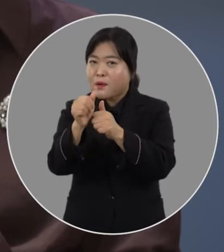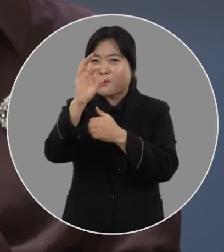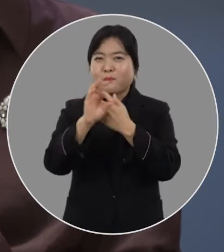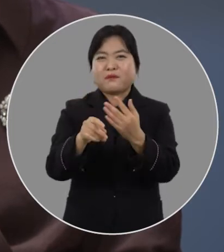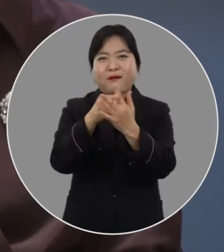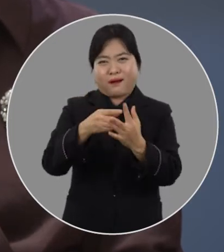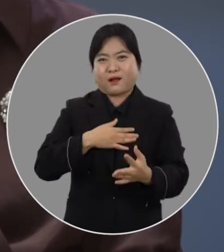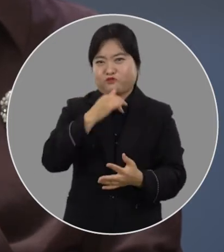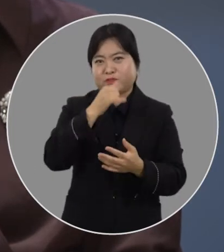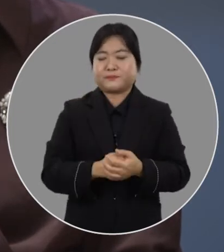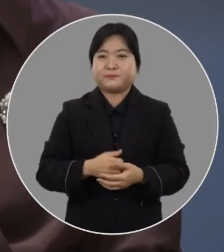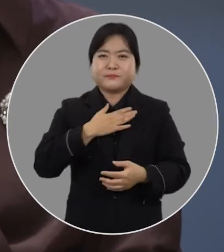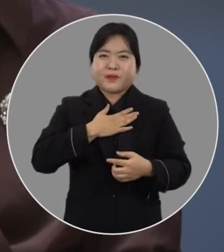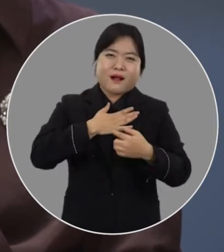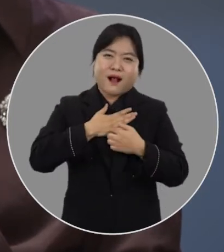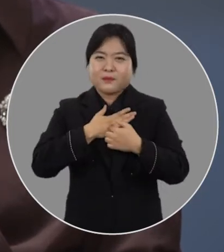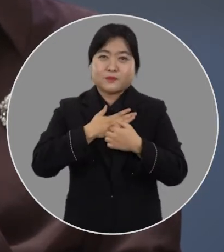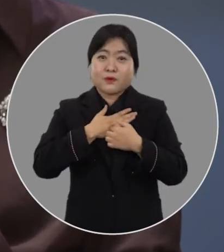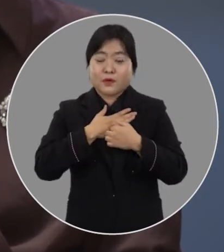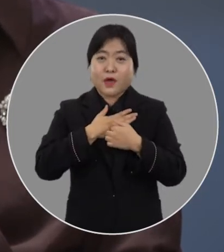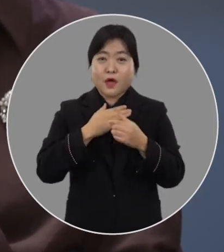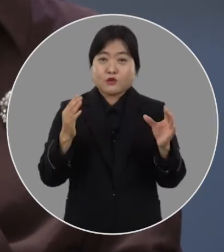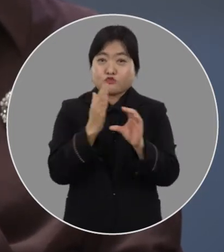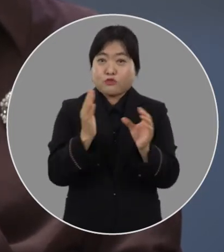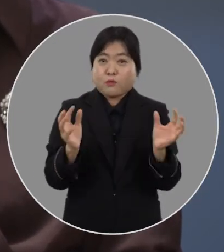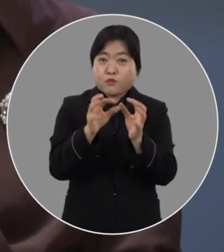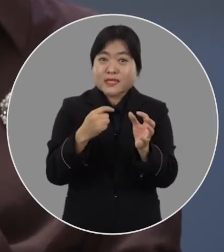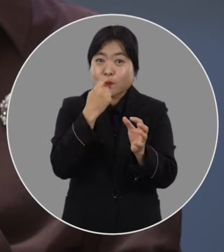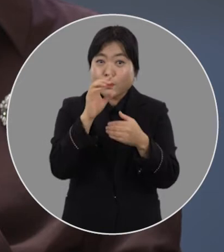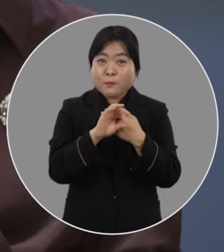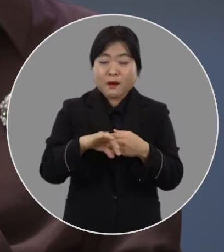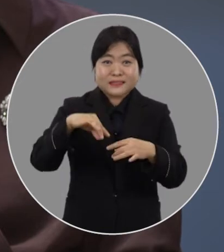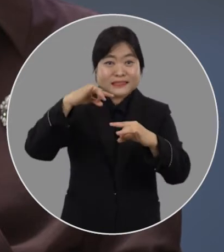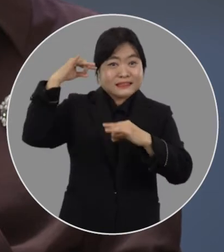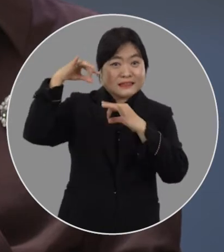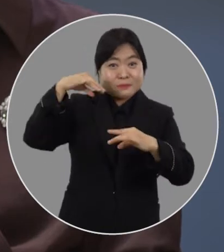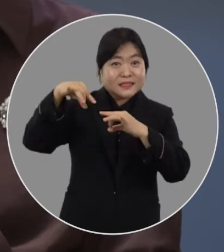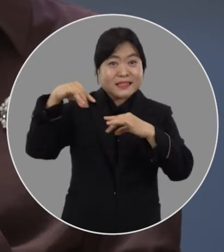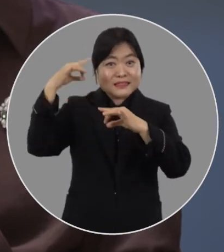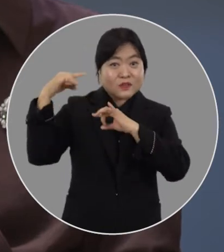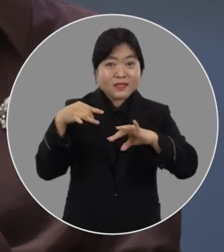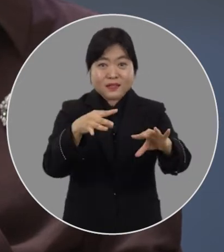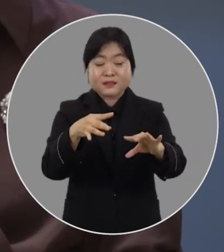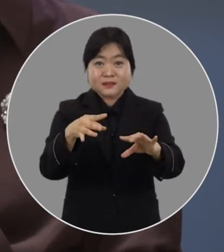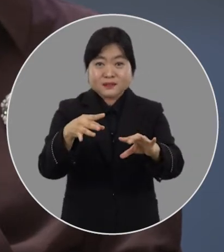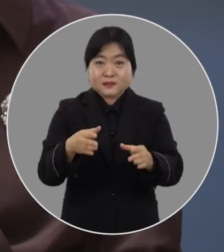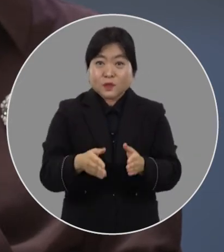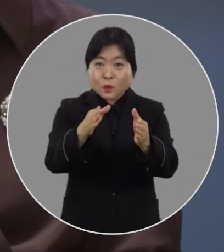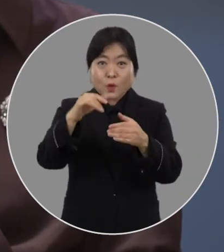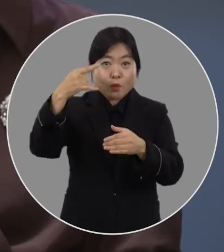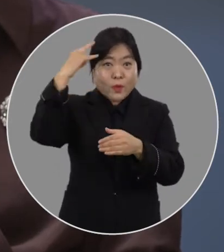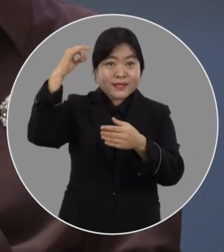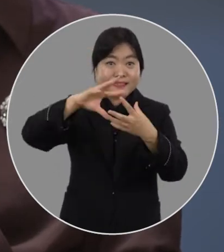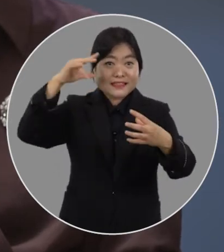있죠. 감정의 구심성 이론에 따르면 신경세포의 자극이 전달되는 경로는